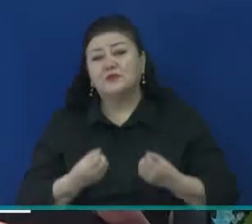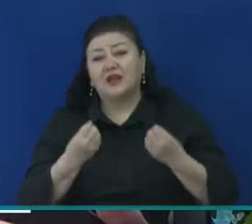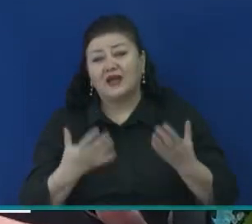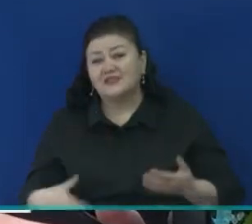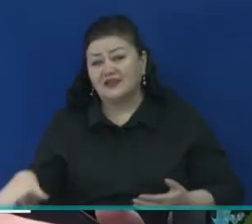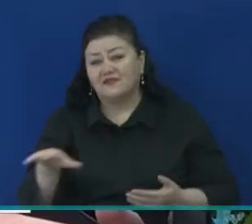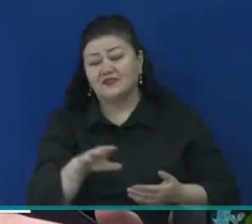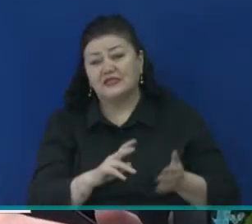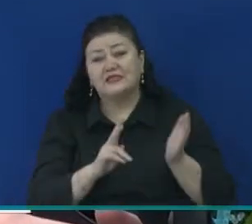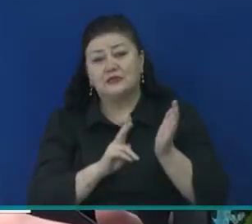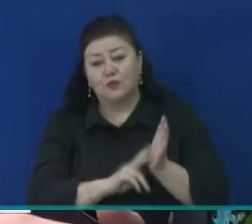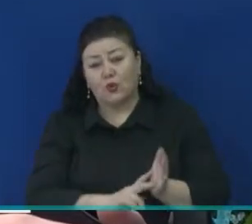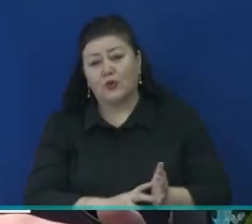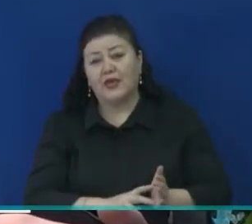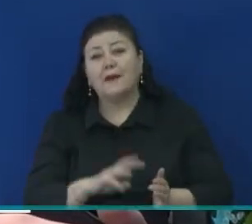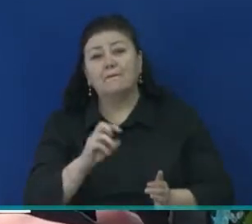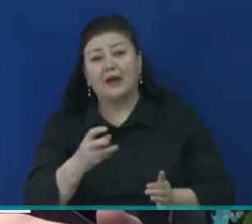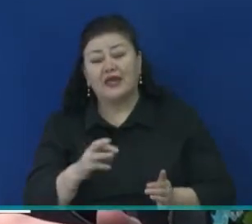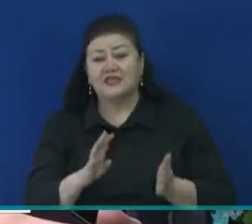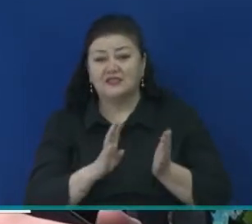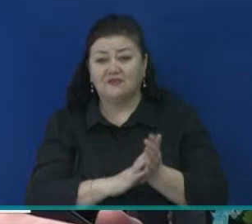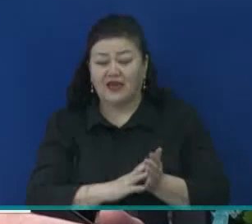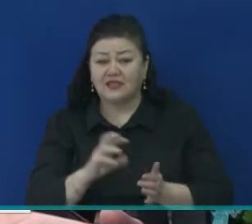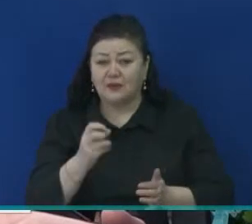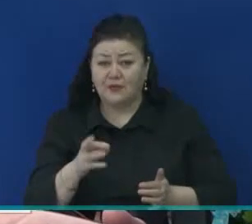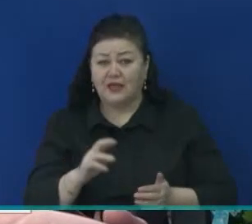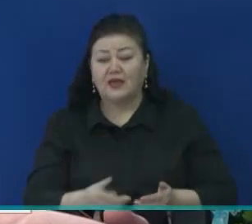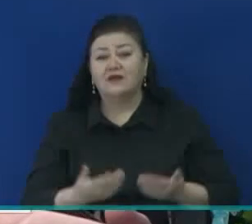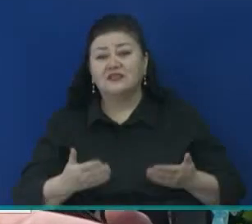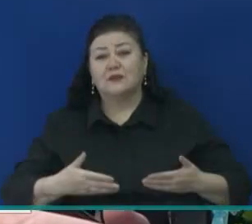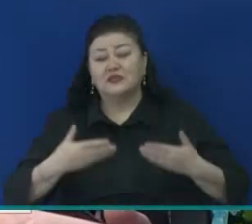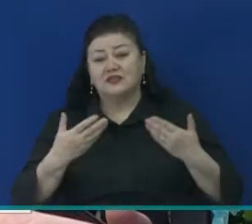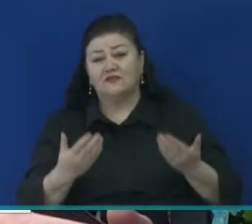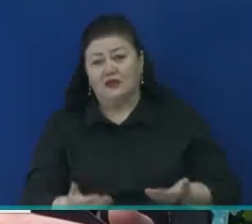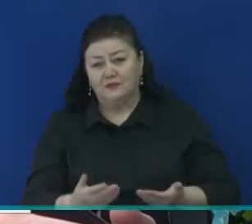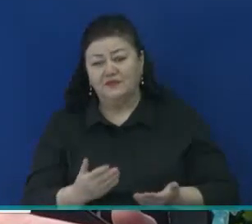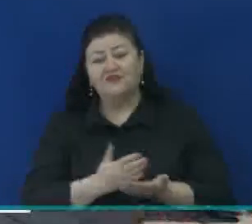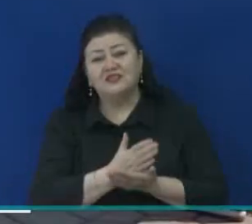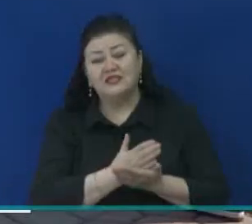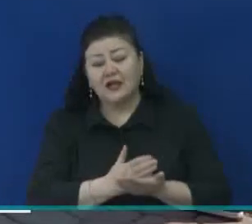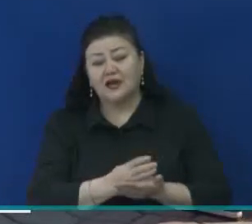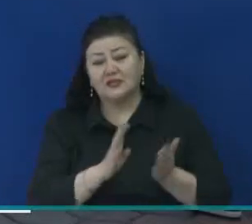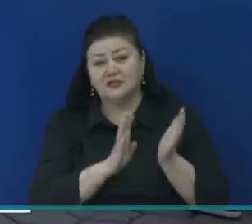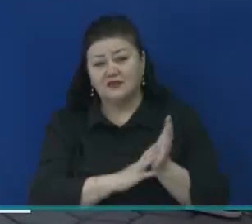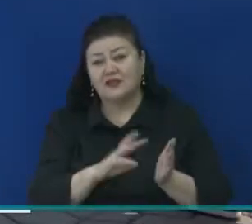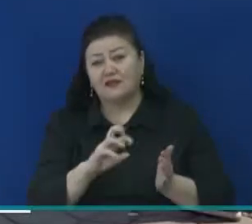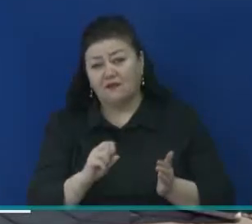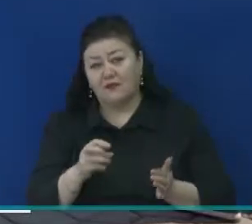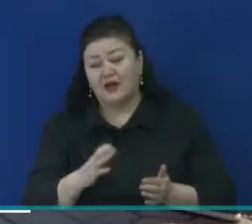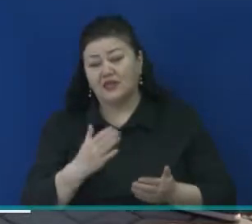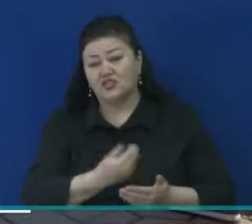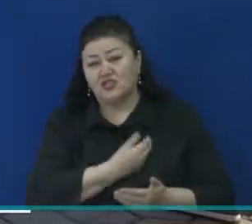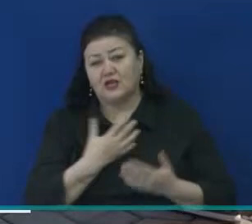сау болсын. Ең бірінші мына Ұлы Отан соғысы ардагерлерге, ол кісілерге тілейтін дендері сау болып, жақсылық болсын. Мұндай іс-шаралар